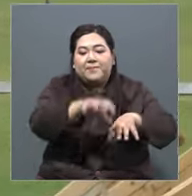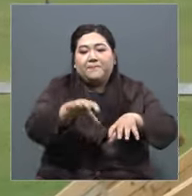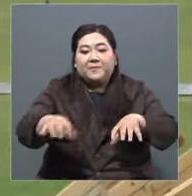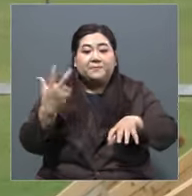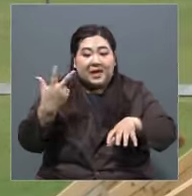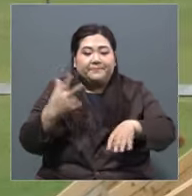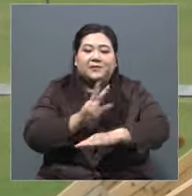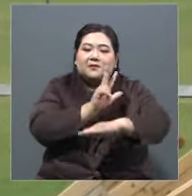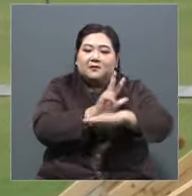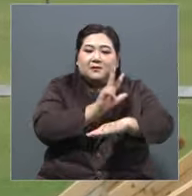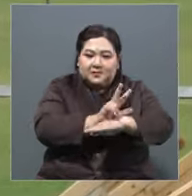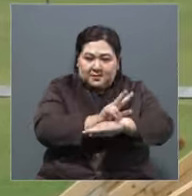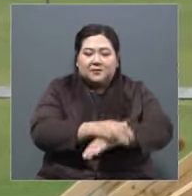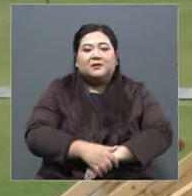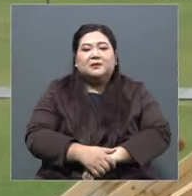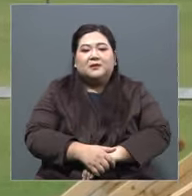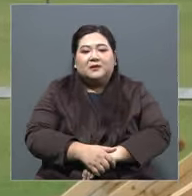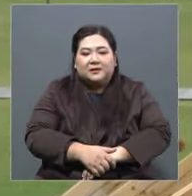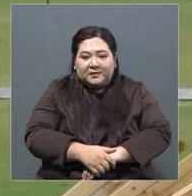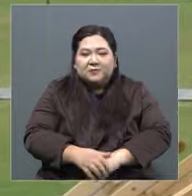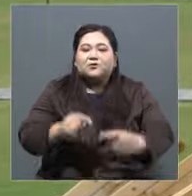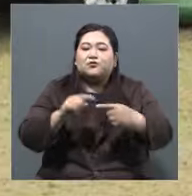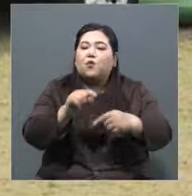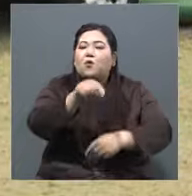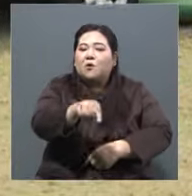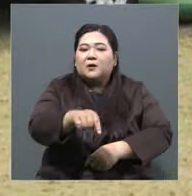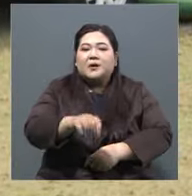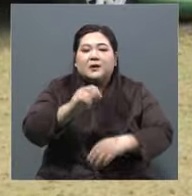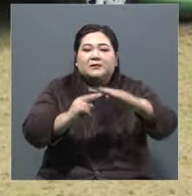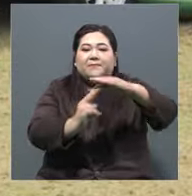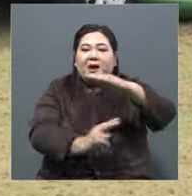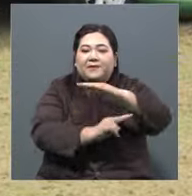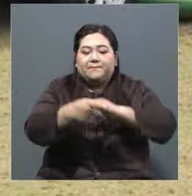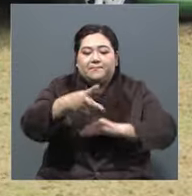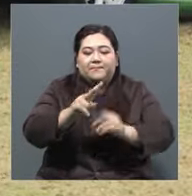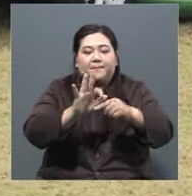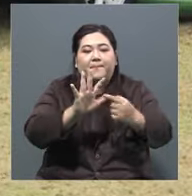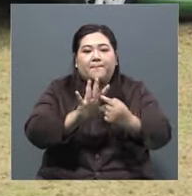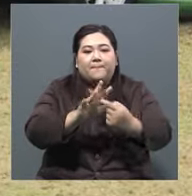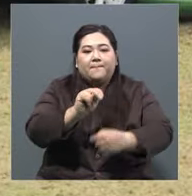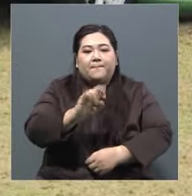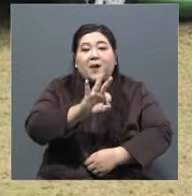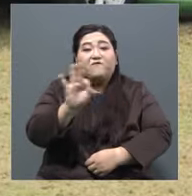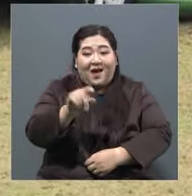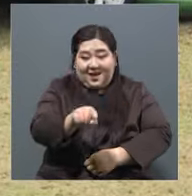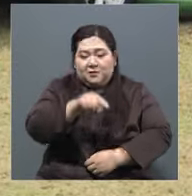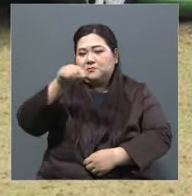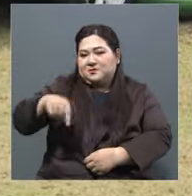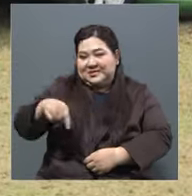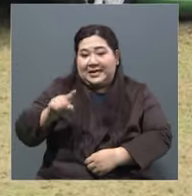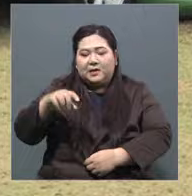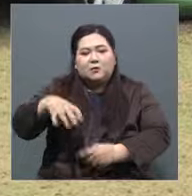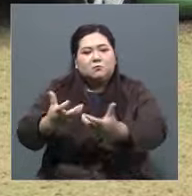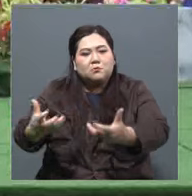ปิ่นเกล้าสะพานพันฟ้าลีล่าแล้วก็มิวเซียมสยามนะคะไปรับมาจากจุดนั้นแล้วก็จะมาจอดอยู่ที่ป้ายรถเมสาฎีกาจนถึงวันที่